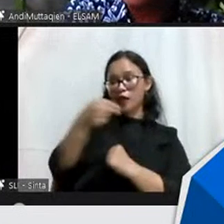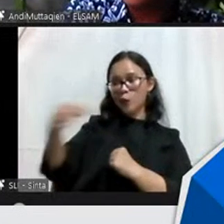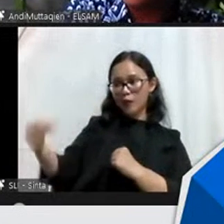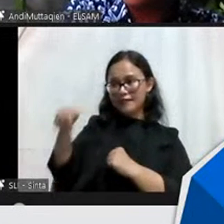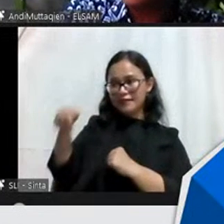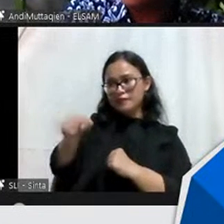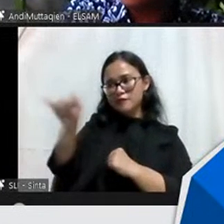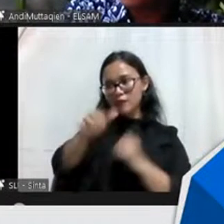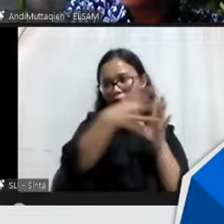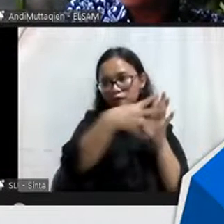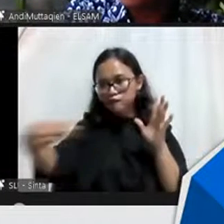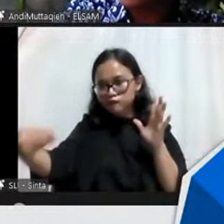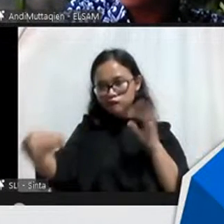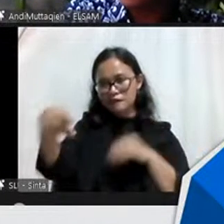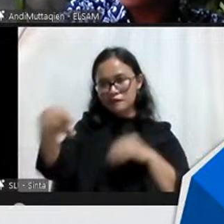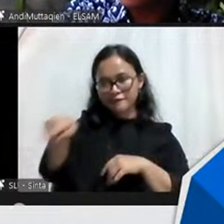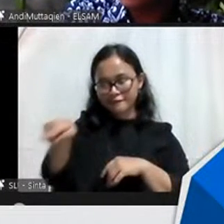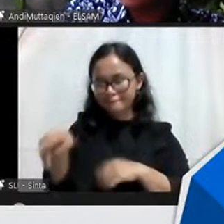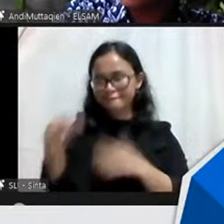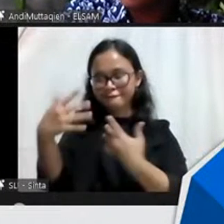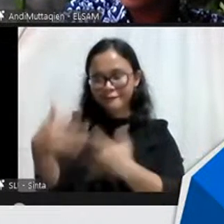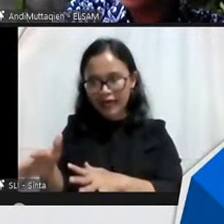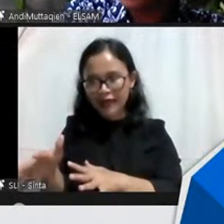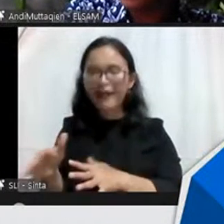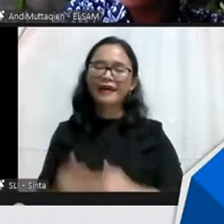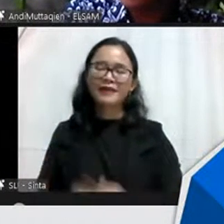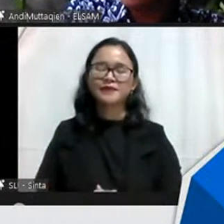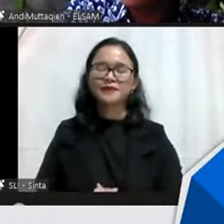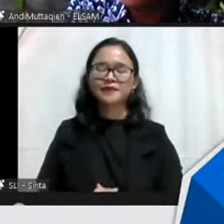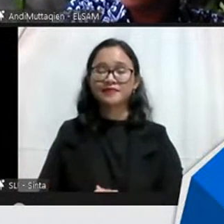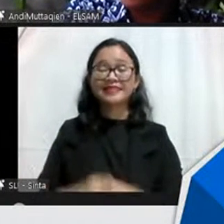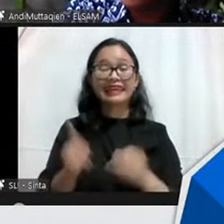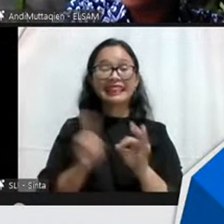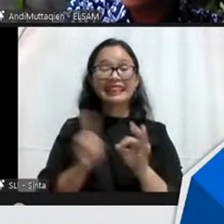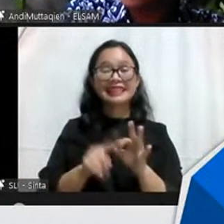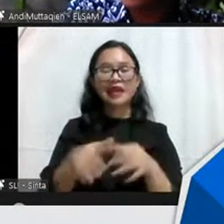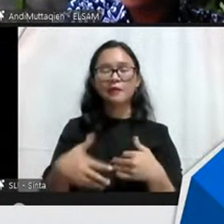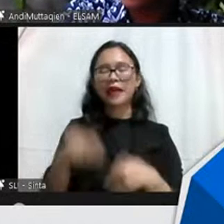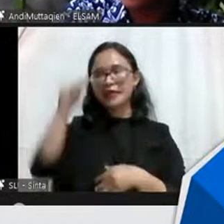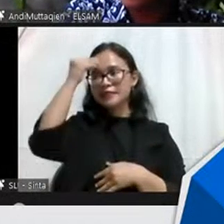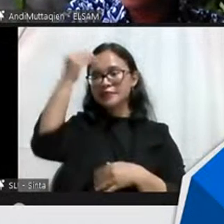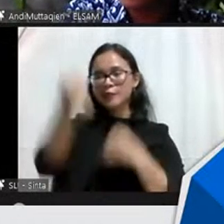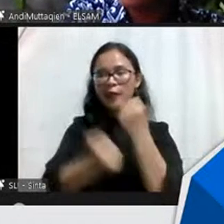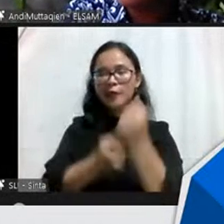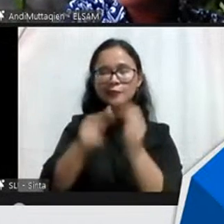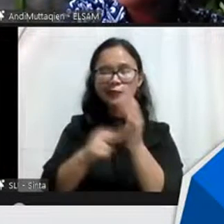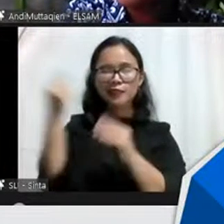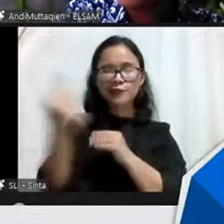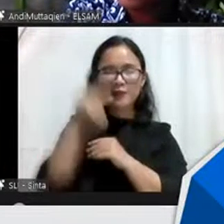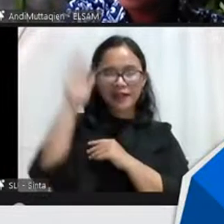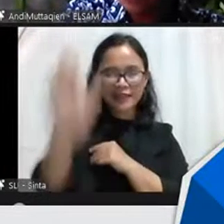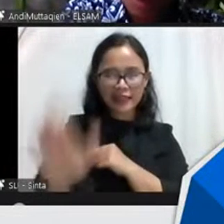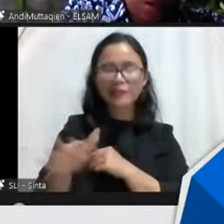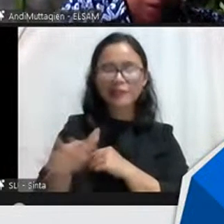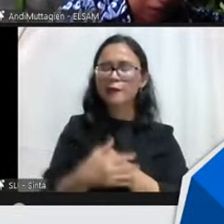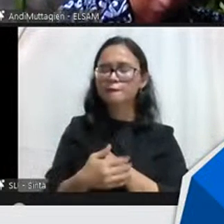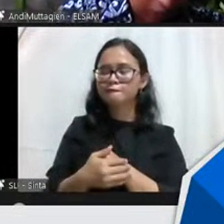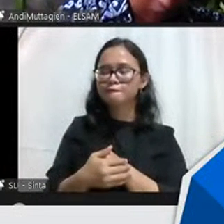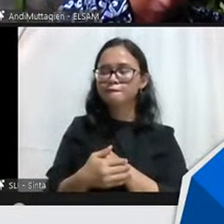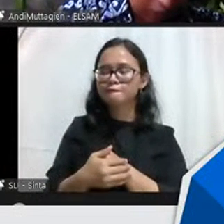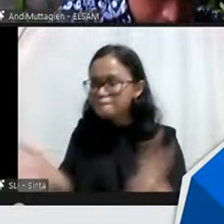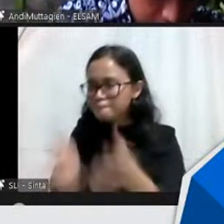bisa melihat pelajaran berharga dari sini terutama untuk membuat rencana aksi nasional sendiri dan saya akan dorong